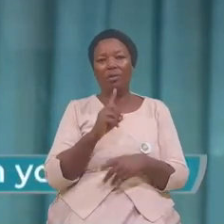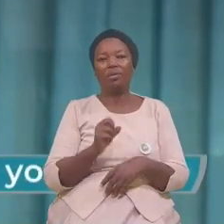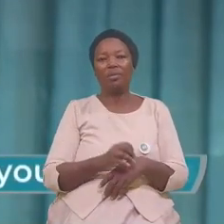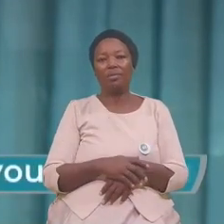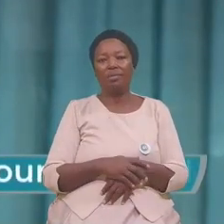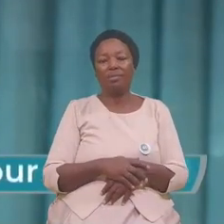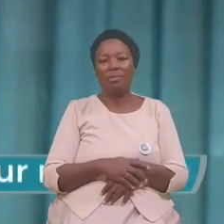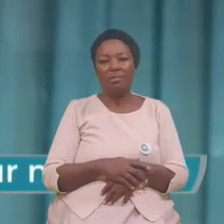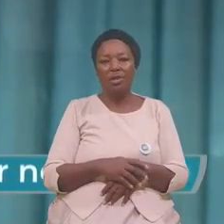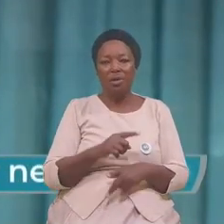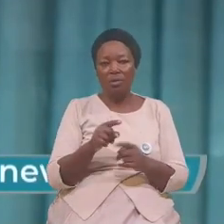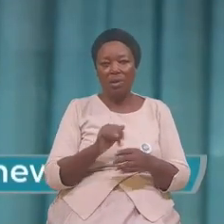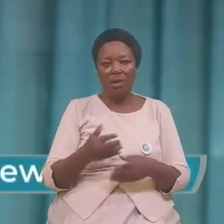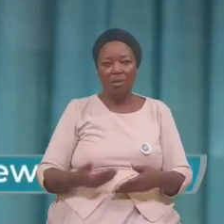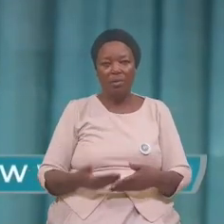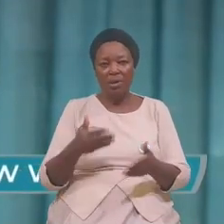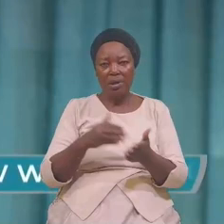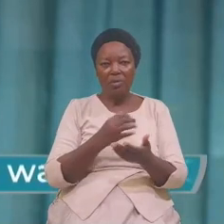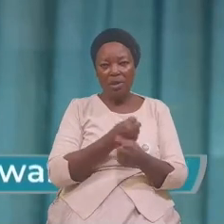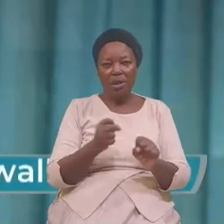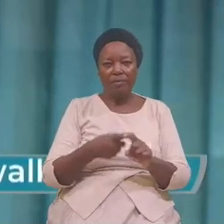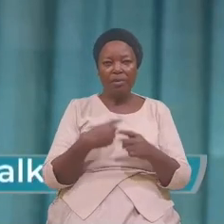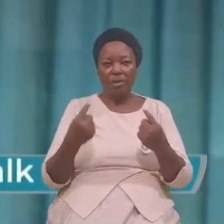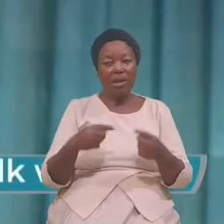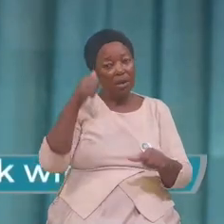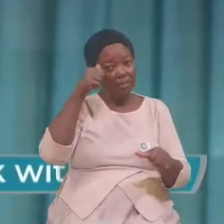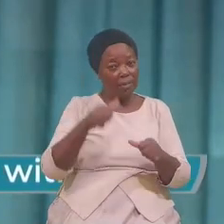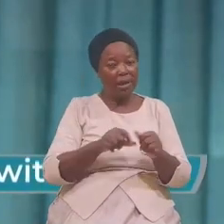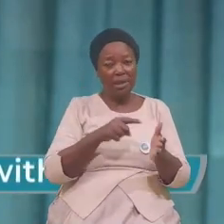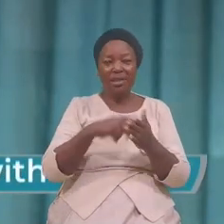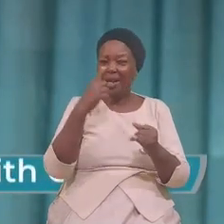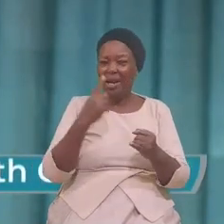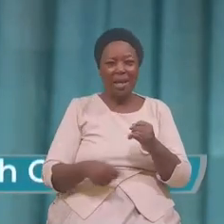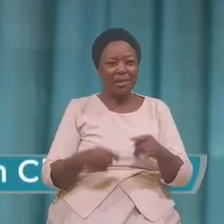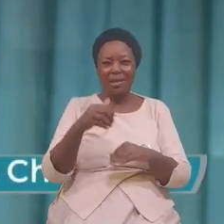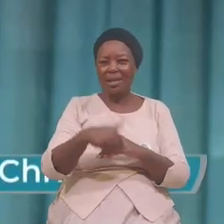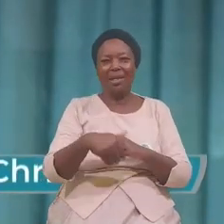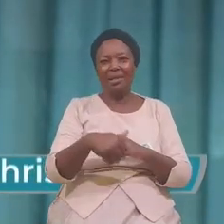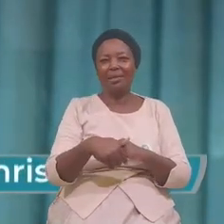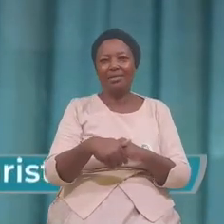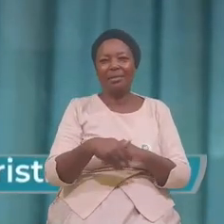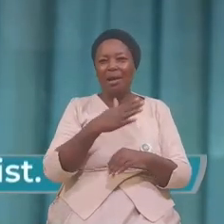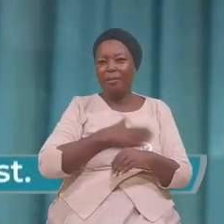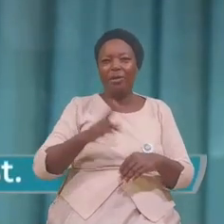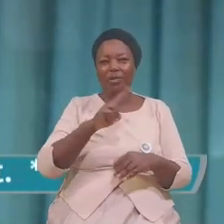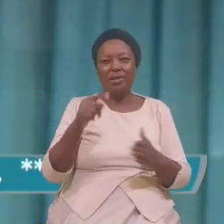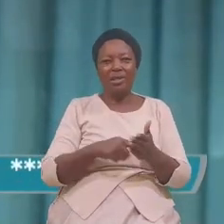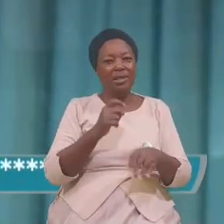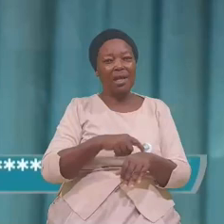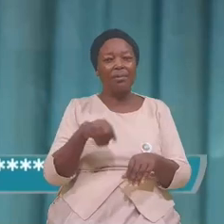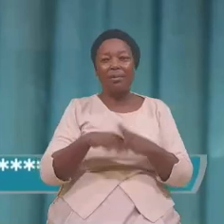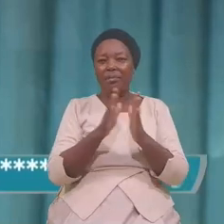Nous qui sommes nés de nouveau, rappelez-vous, c'est la dernière nuit. Passez ce temps dans la prière,